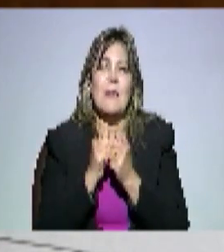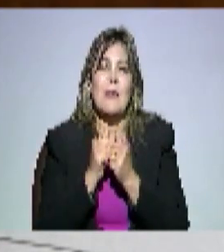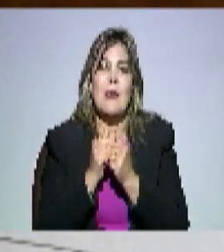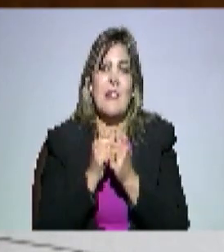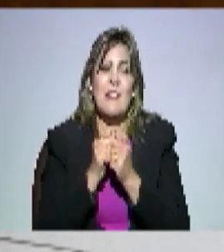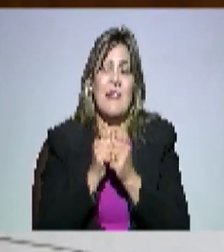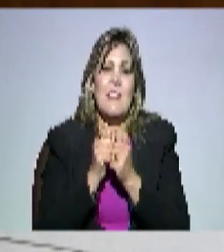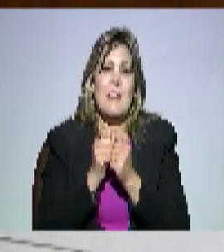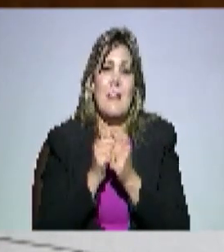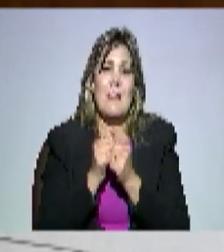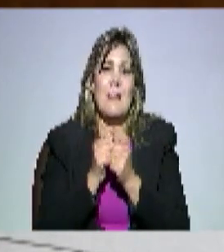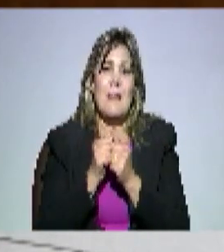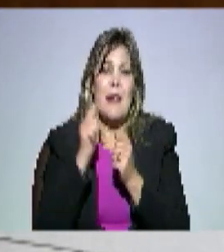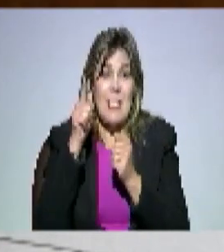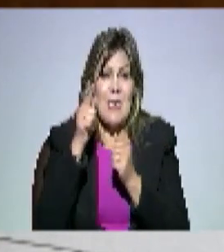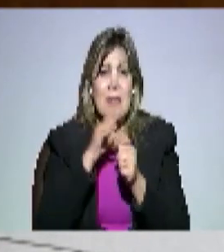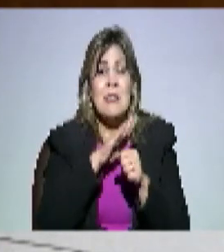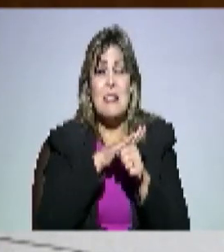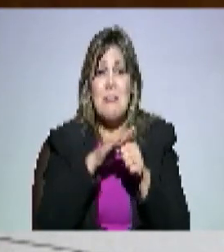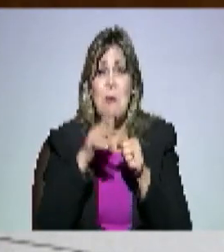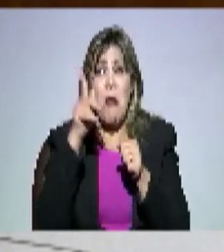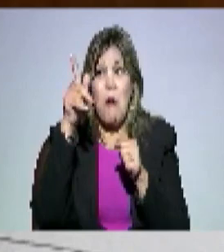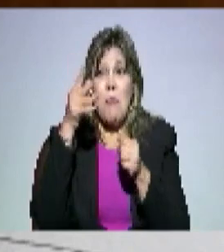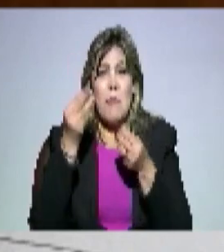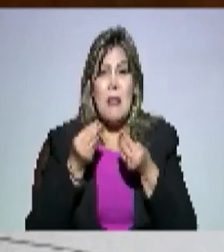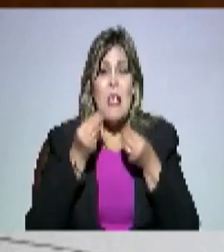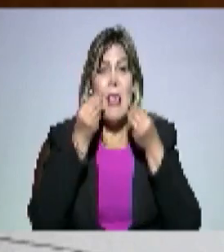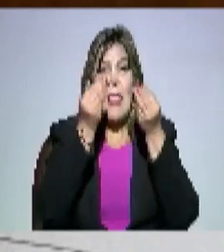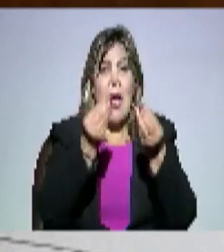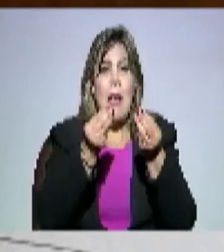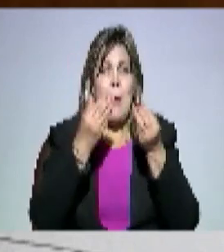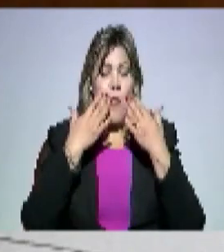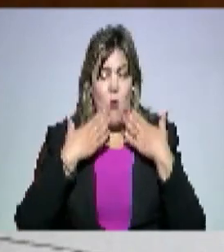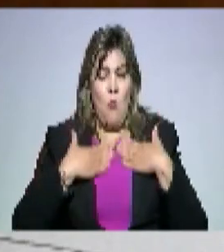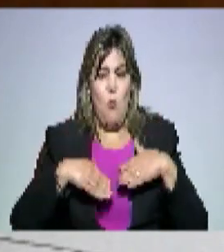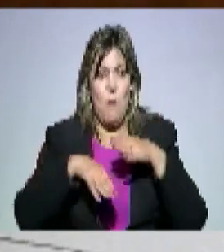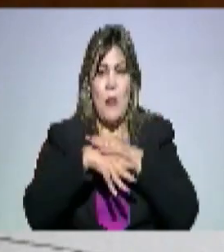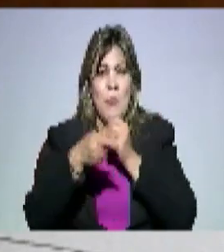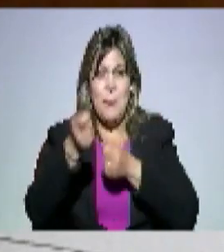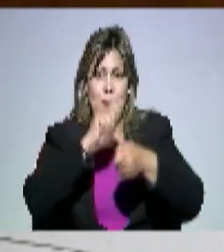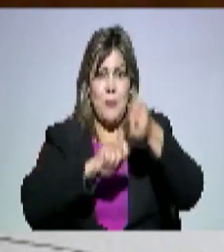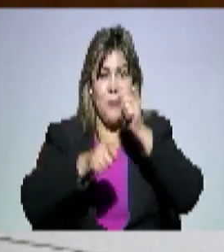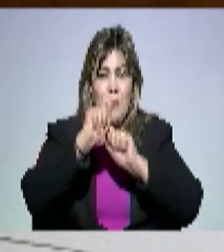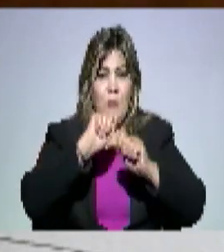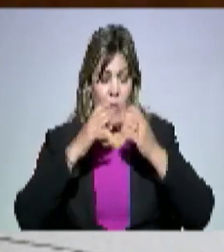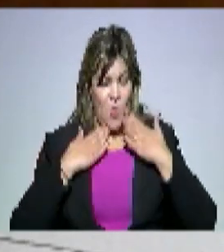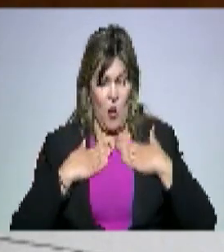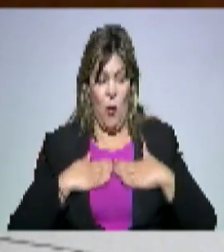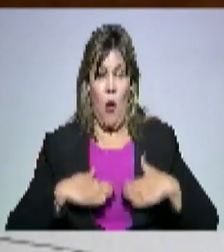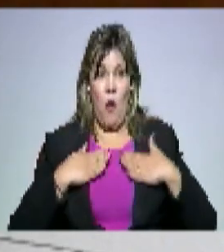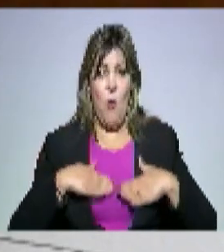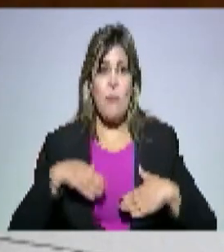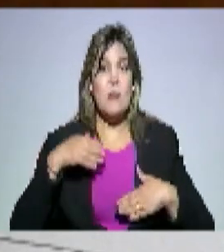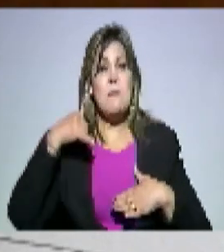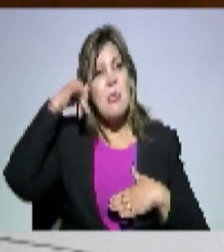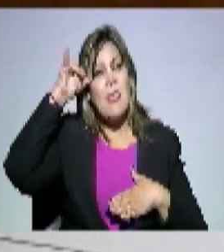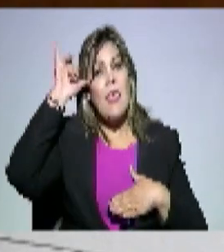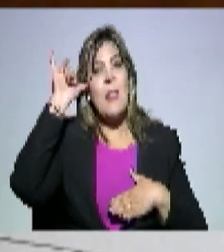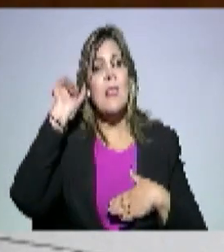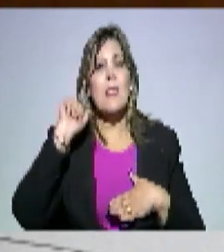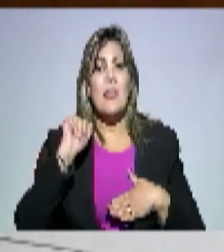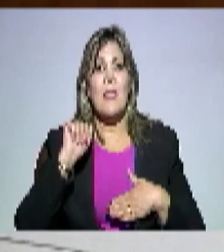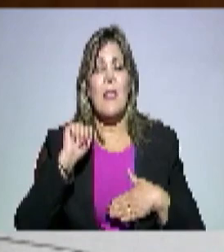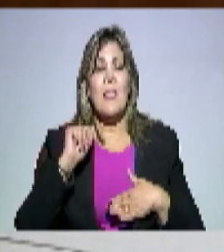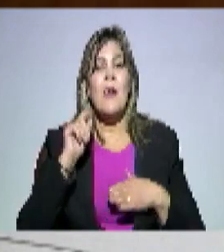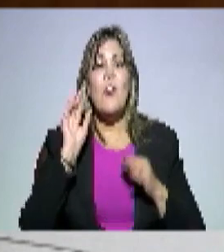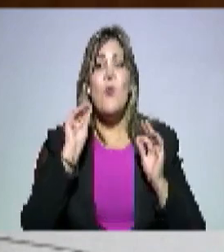من هذه الذبيحه ربنا عمل اقمصه للجلد من جلد ستر بيها ادم وحواء وصار